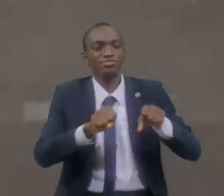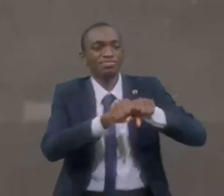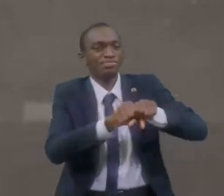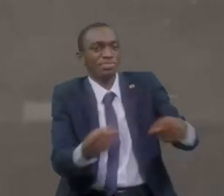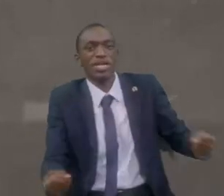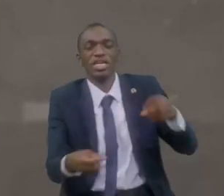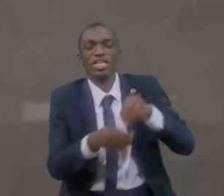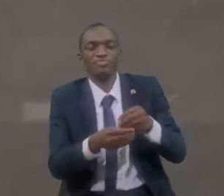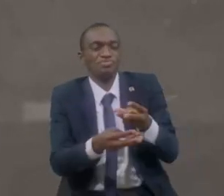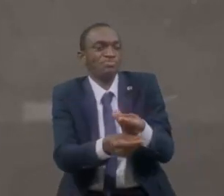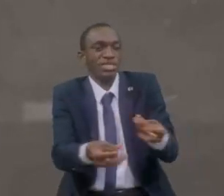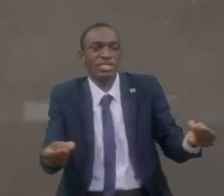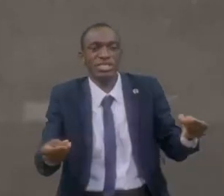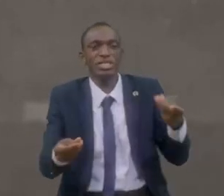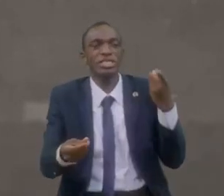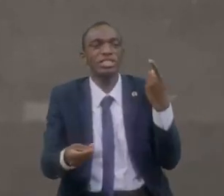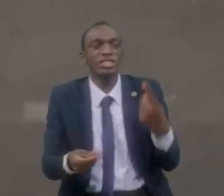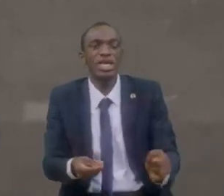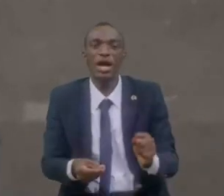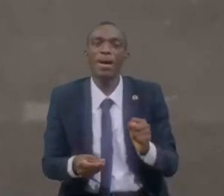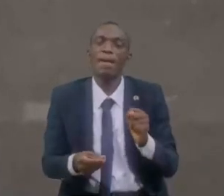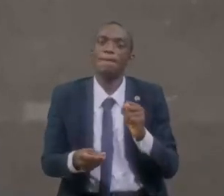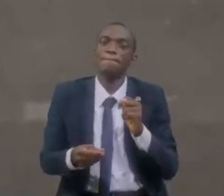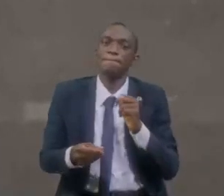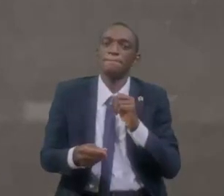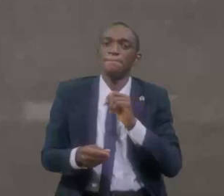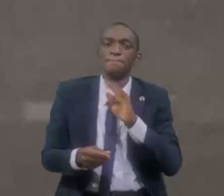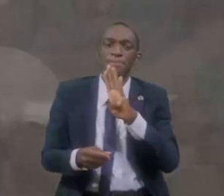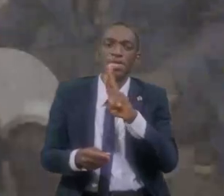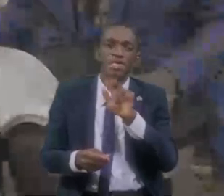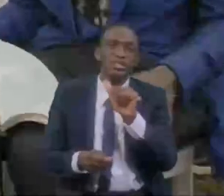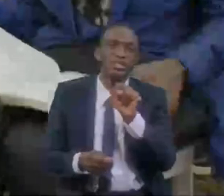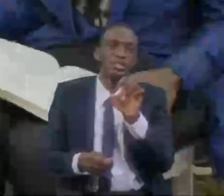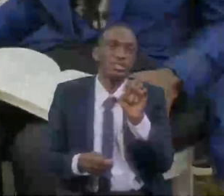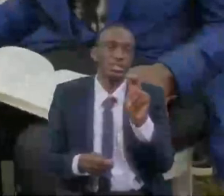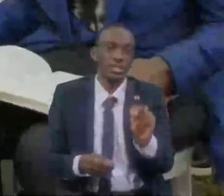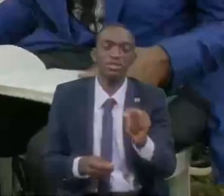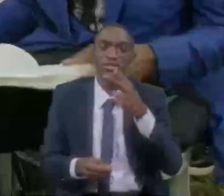le serpent d'airain que Moïse avait fait,